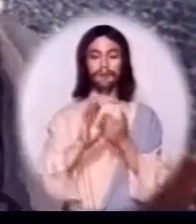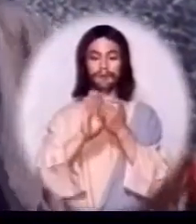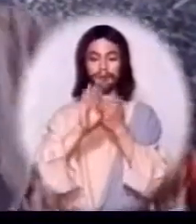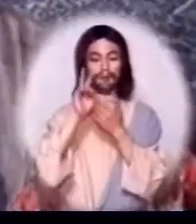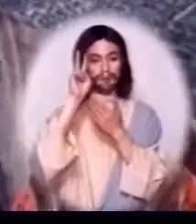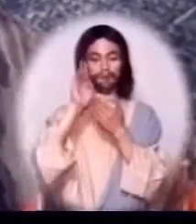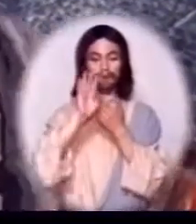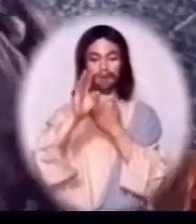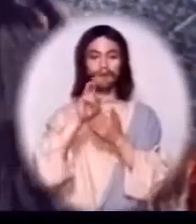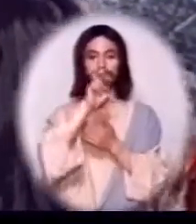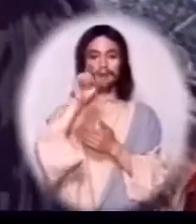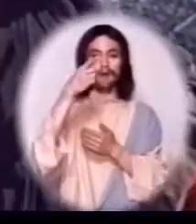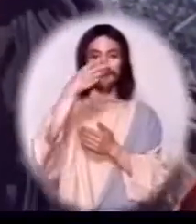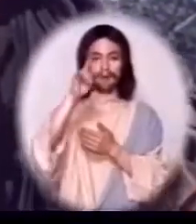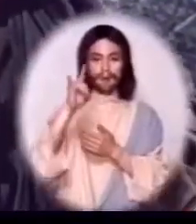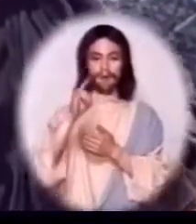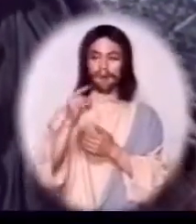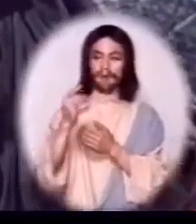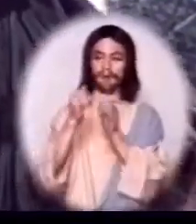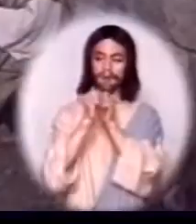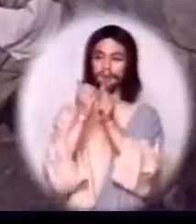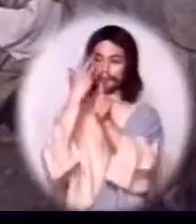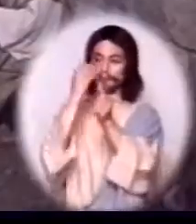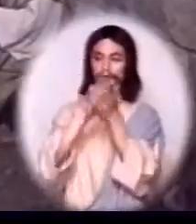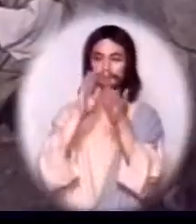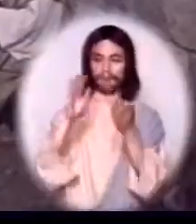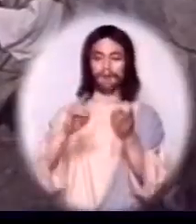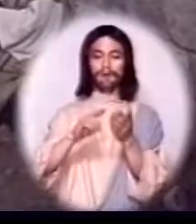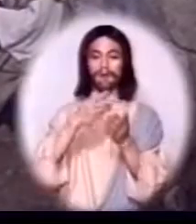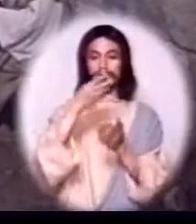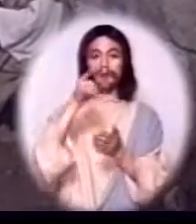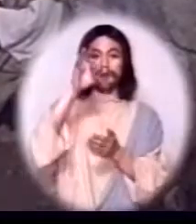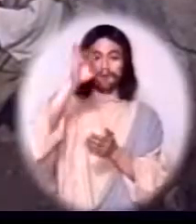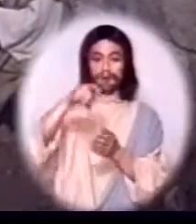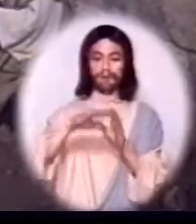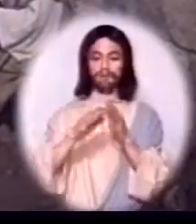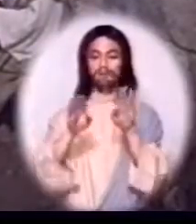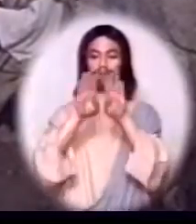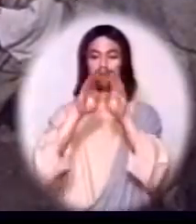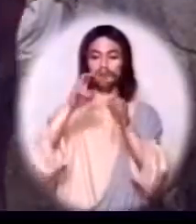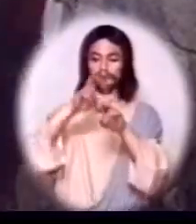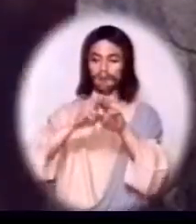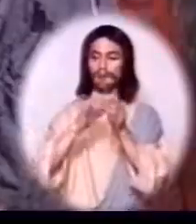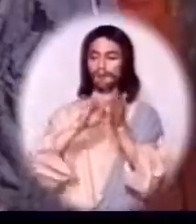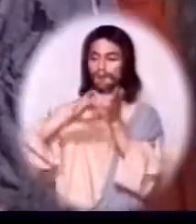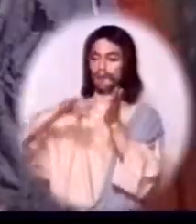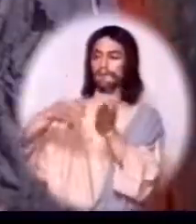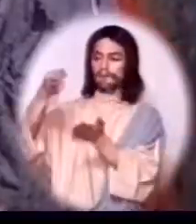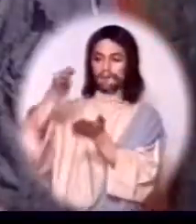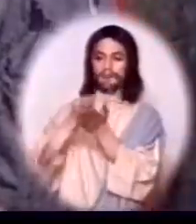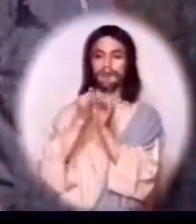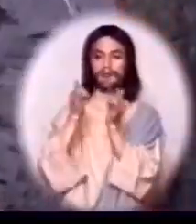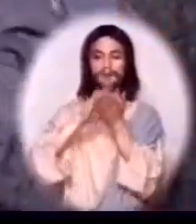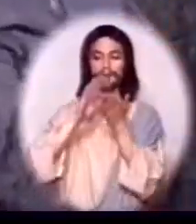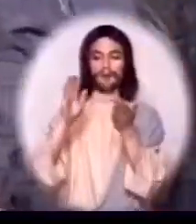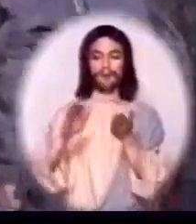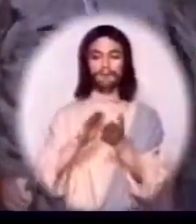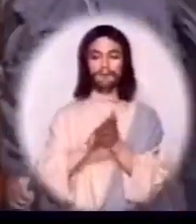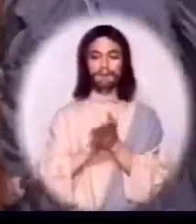그리고 이 일 후에 그는 마트라 불리는 관리를 보았습니다. 레위라고도 하는 그는 세관에 앉아 사람들에게 세금을 받고